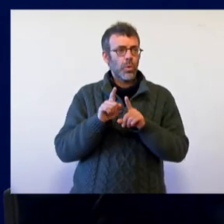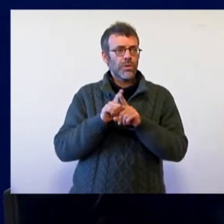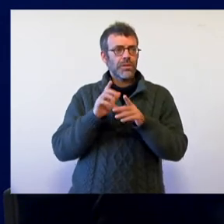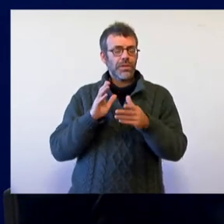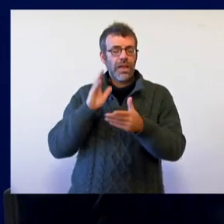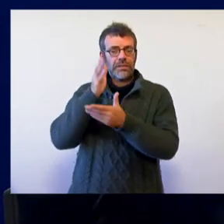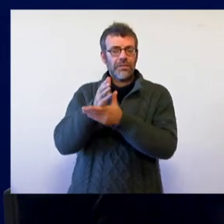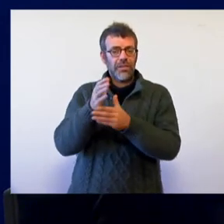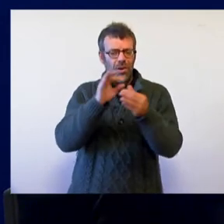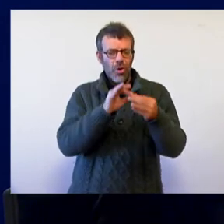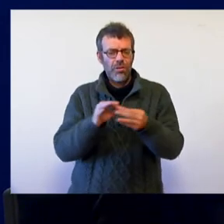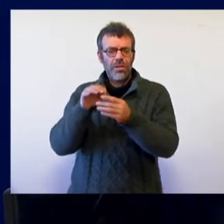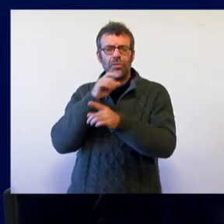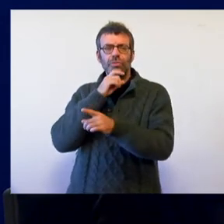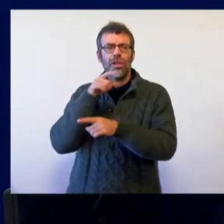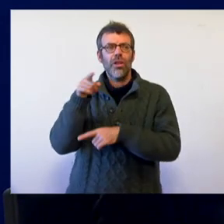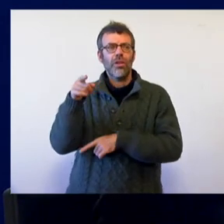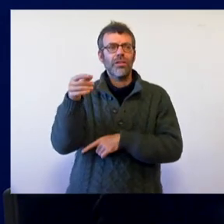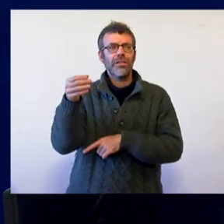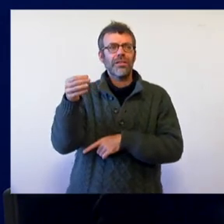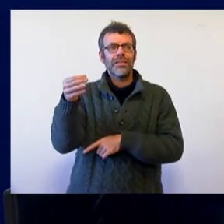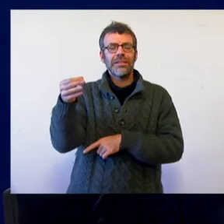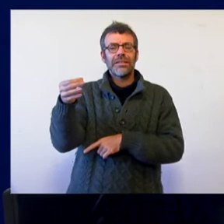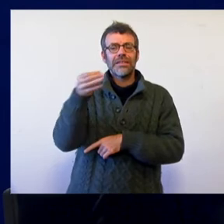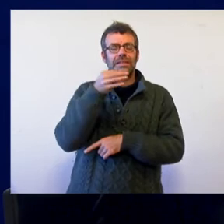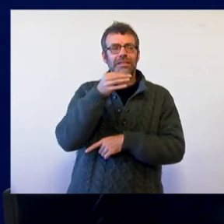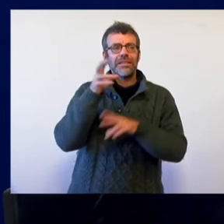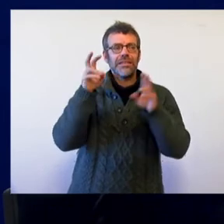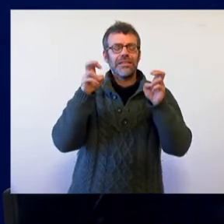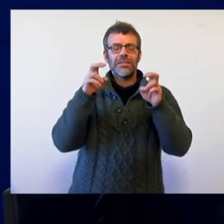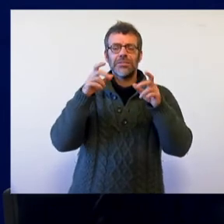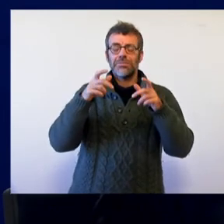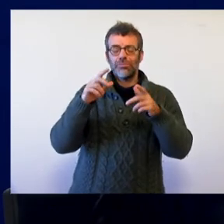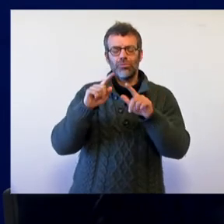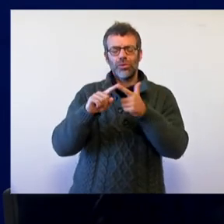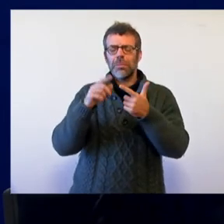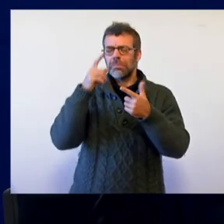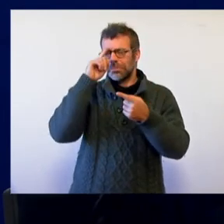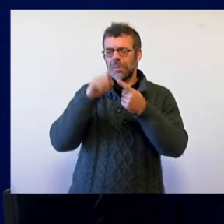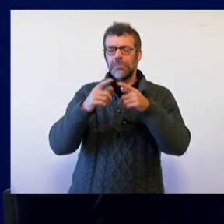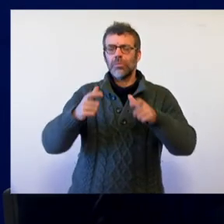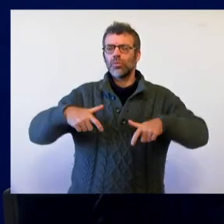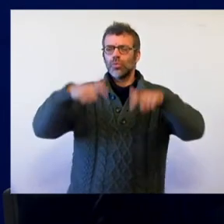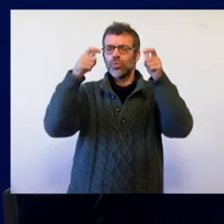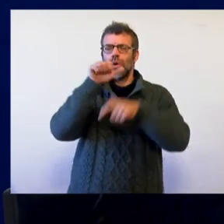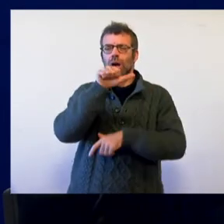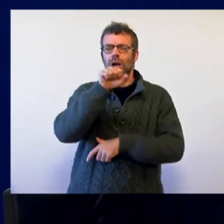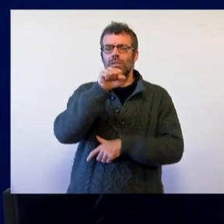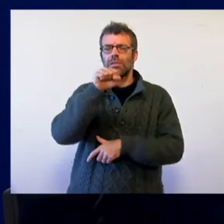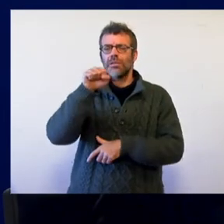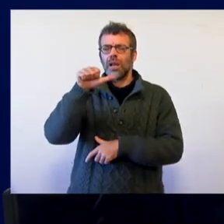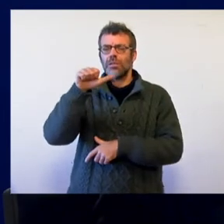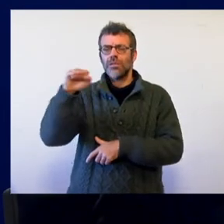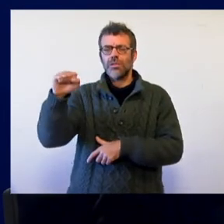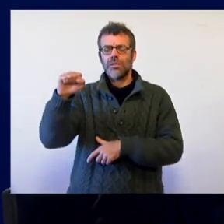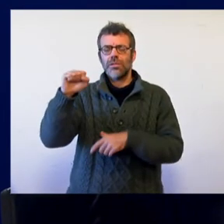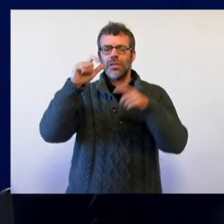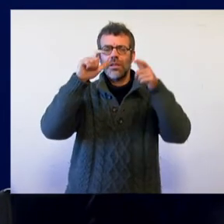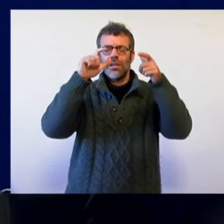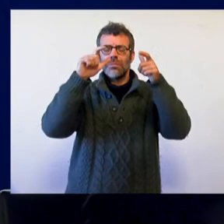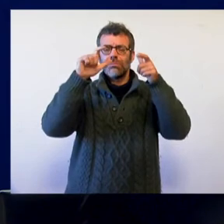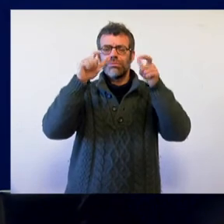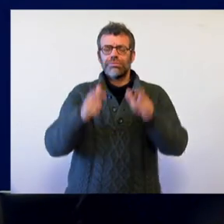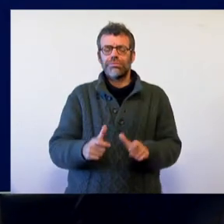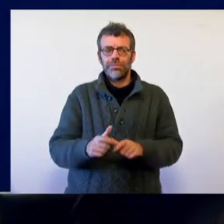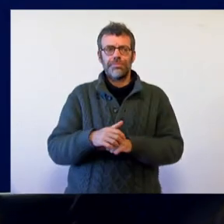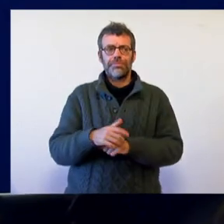que vous avez dit tout à l'heure sur la destruction de la tour d'Assas. Et je vous remercie, les commerçants